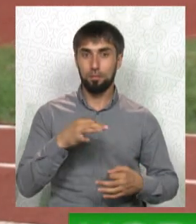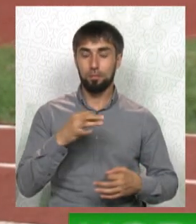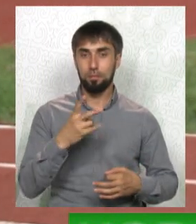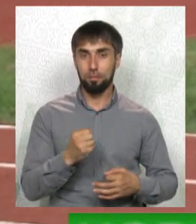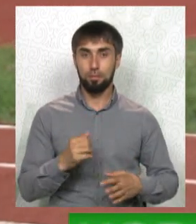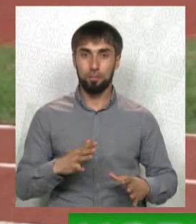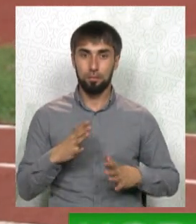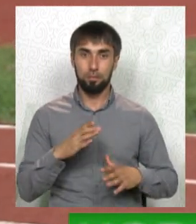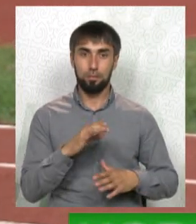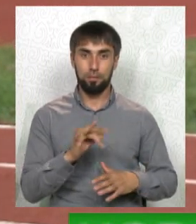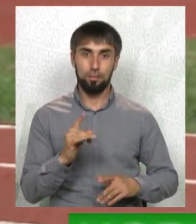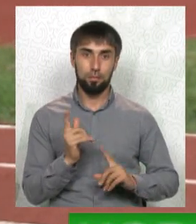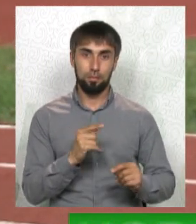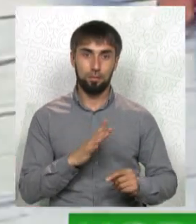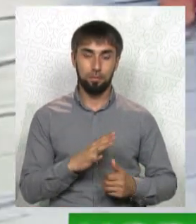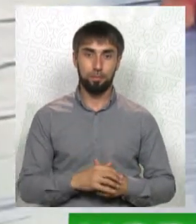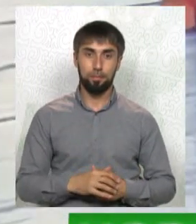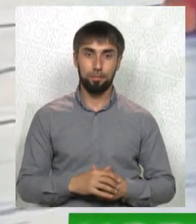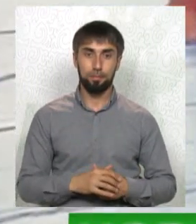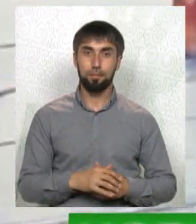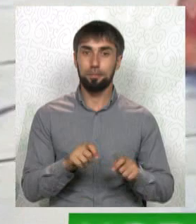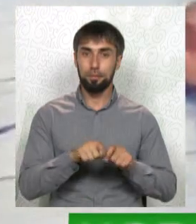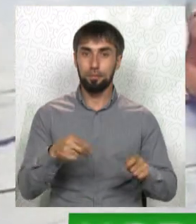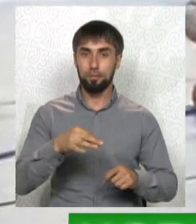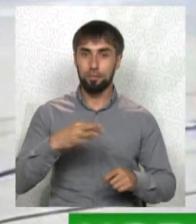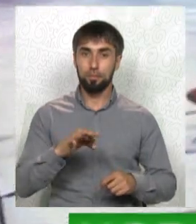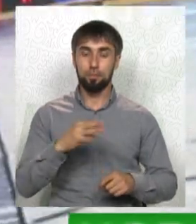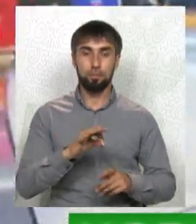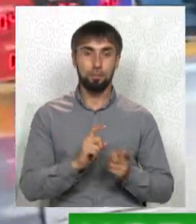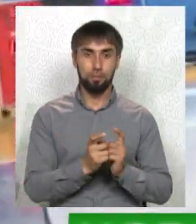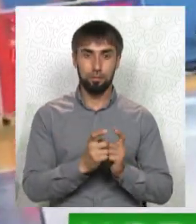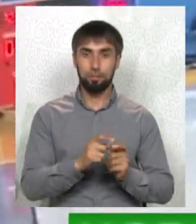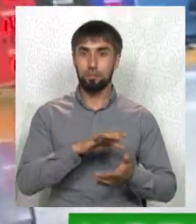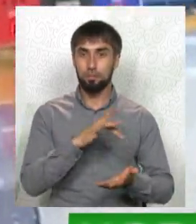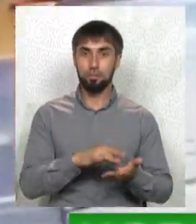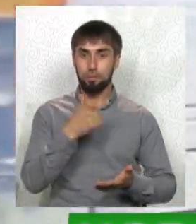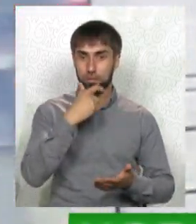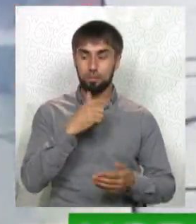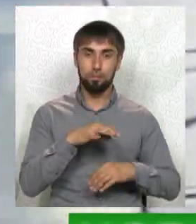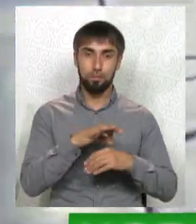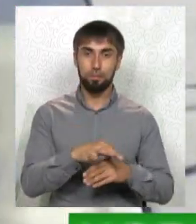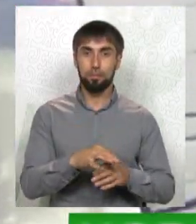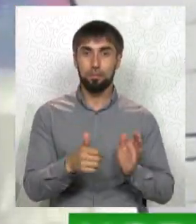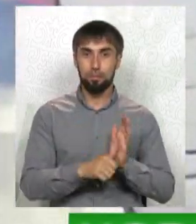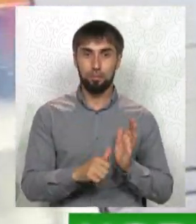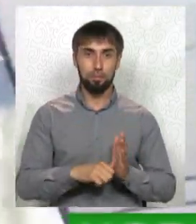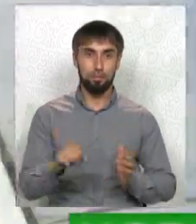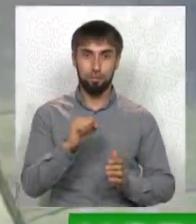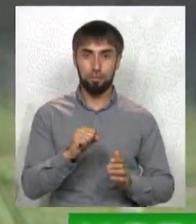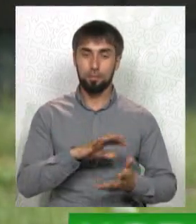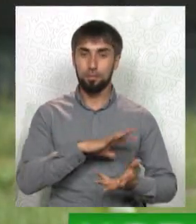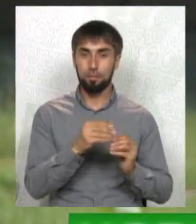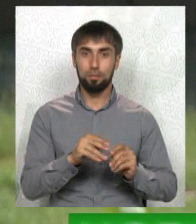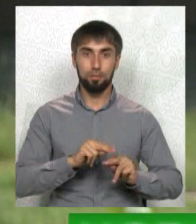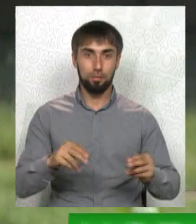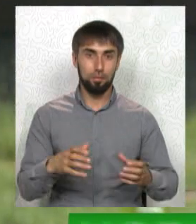освобождать от этого сбора, соревнования двух чан. Открытое первенство по вольной борьбе в городе Ставрополе проходило 6 августа. Весь